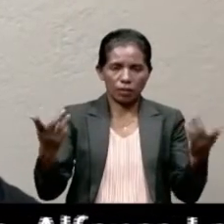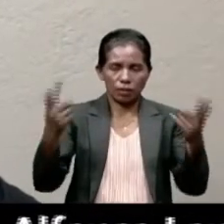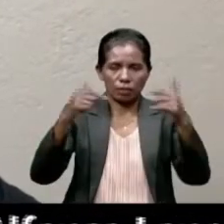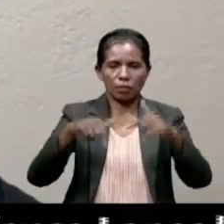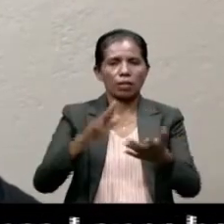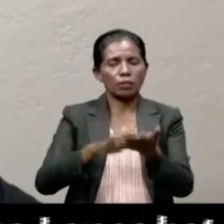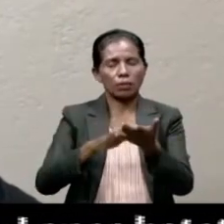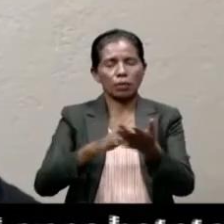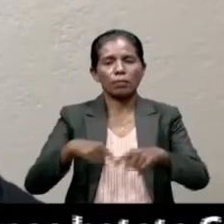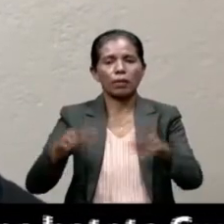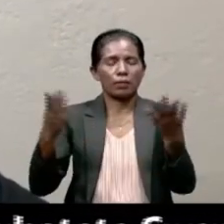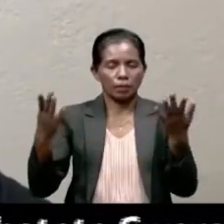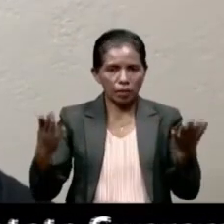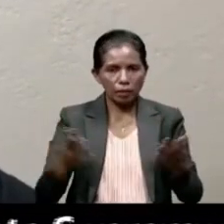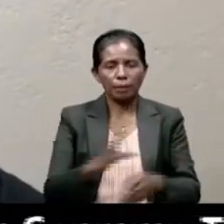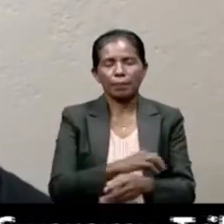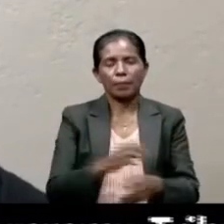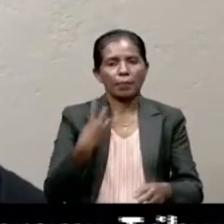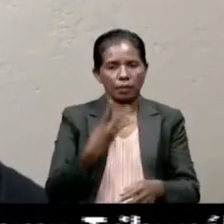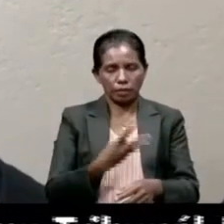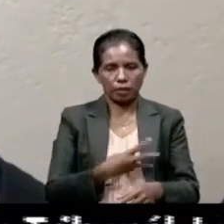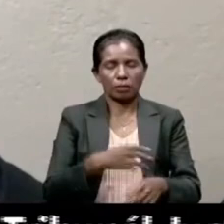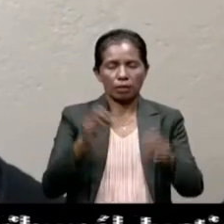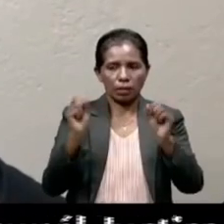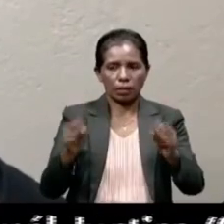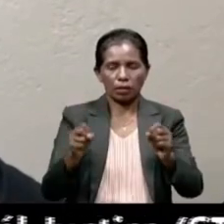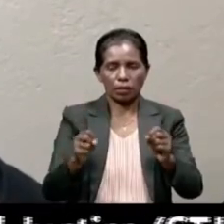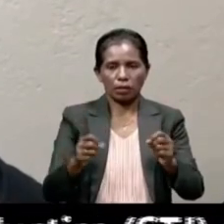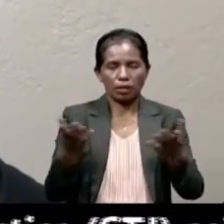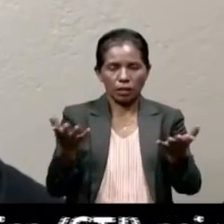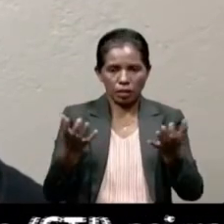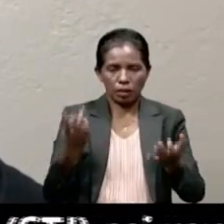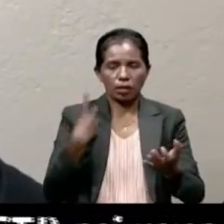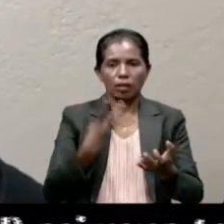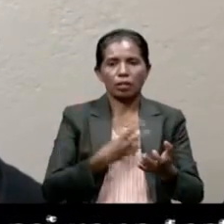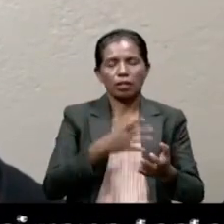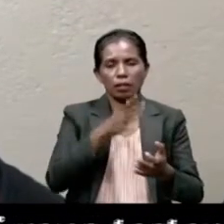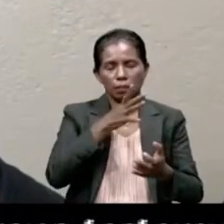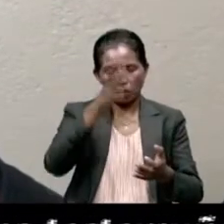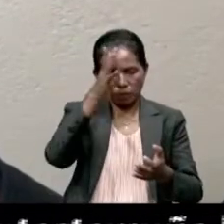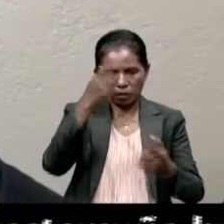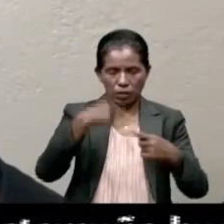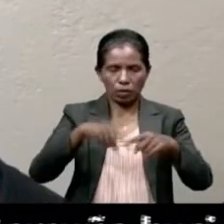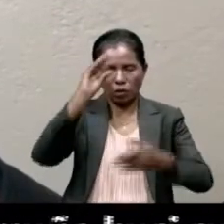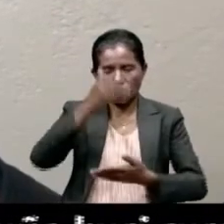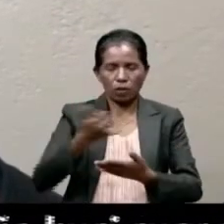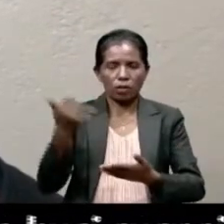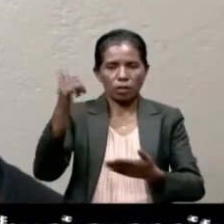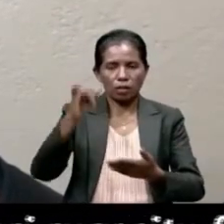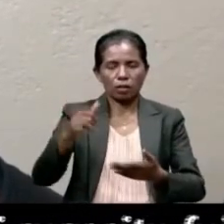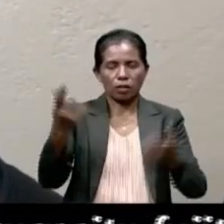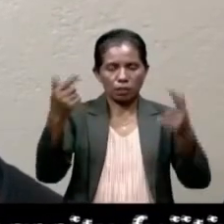cedo. Depois ira ne itemos incentiva itenia ina ama sira taru ko ansira mai tuir